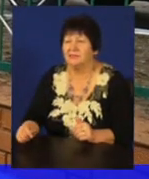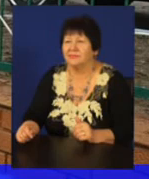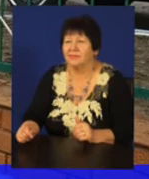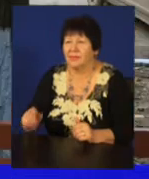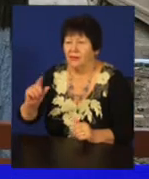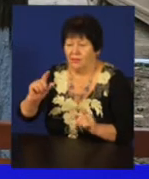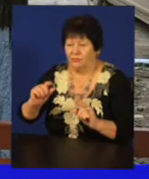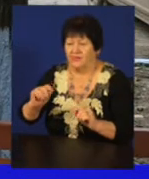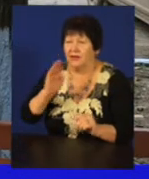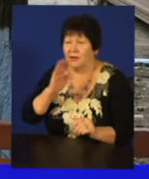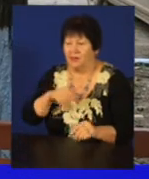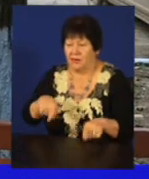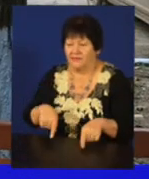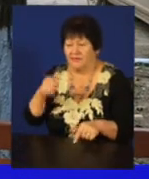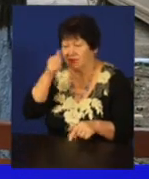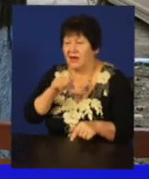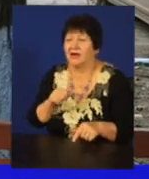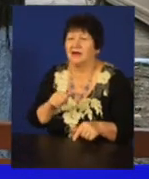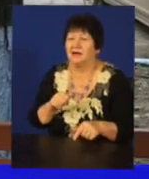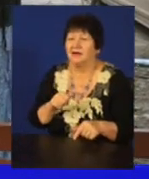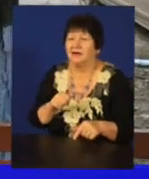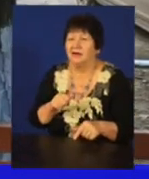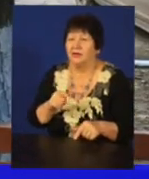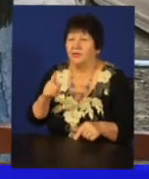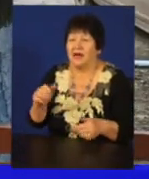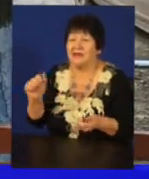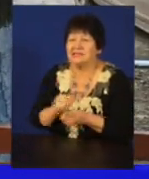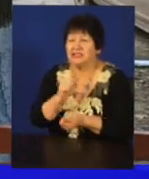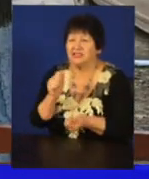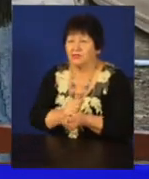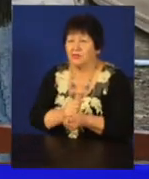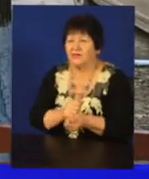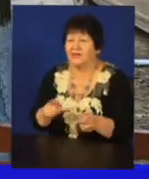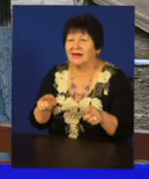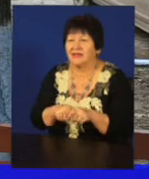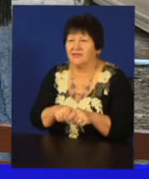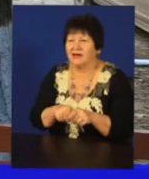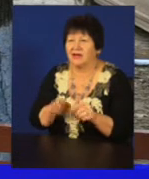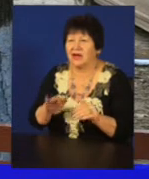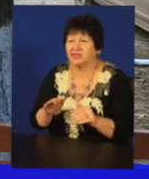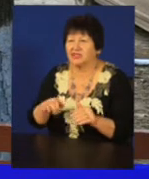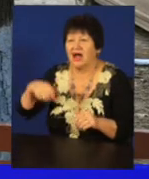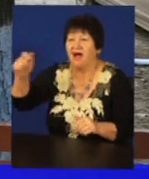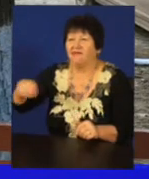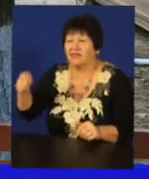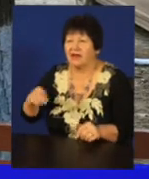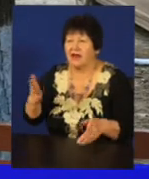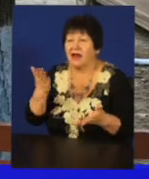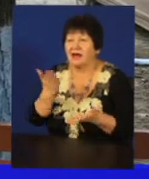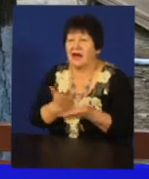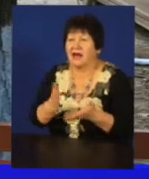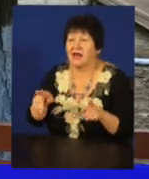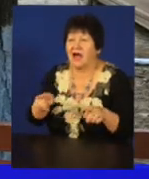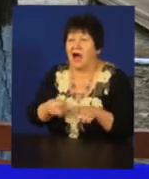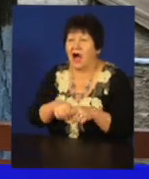nu s-a fost. Anul acesta fiind un an secetos, într-adevăr, chiar și fântânile care au apă,